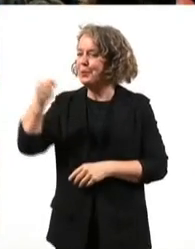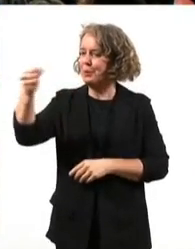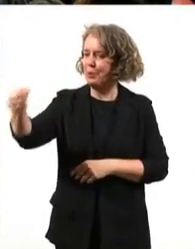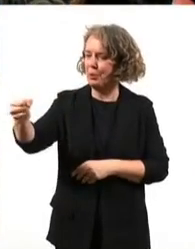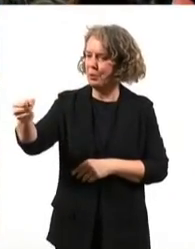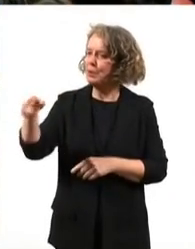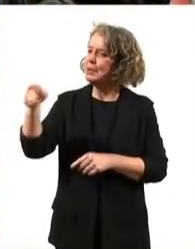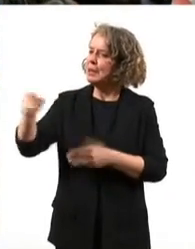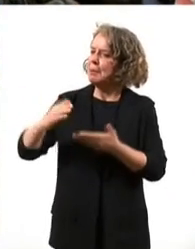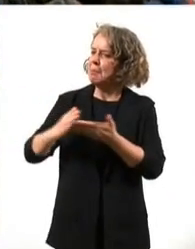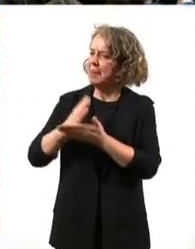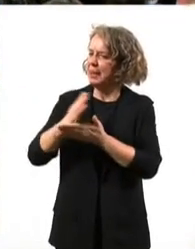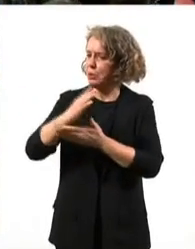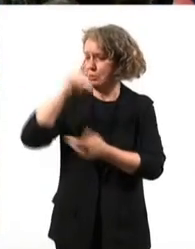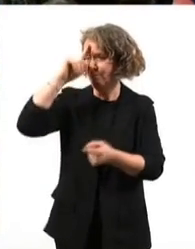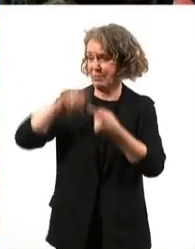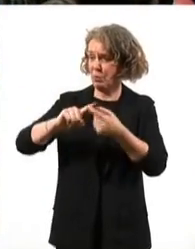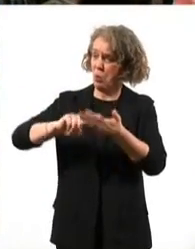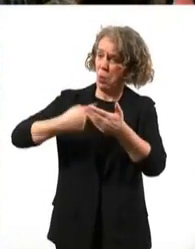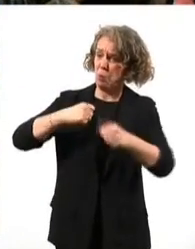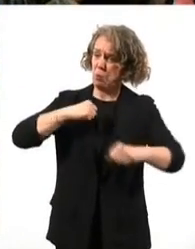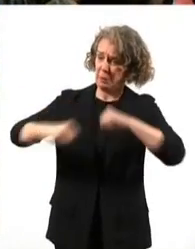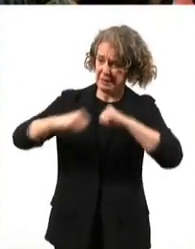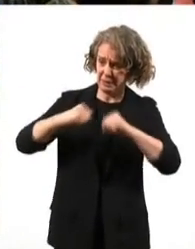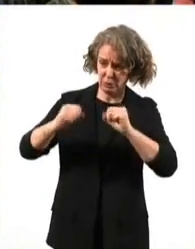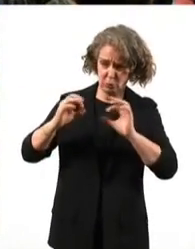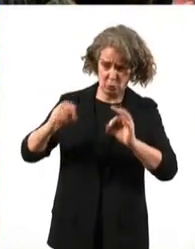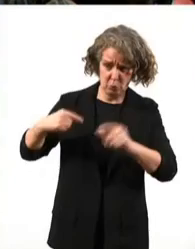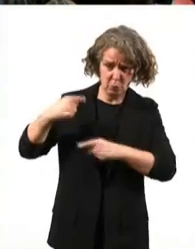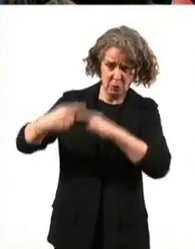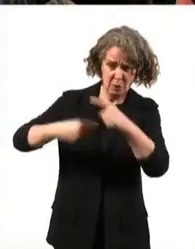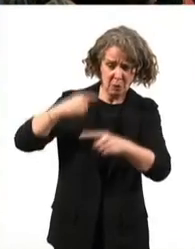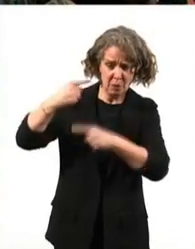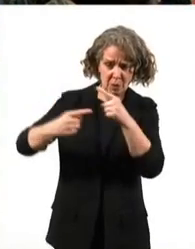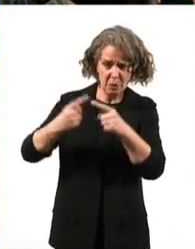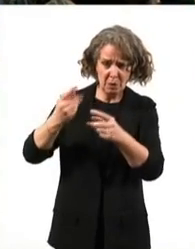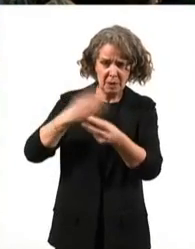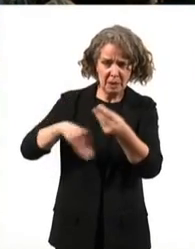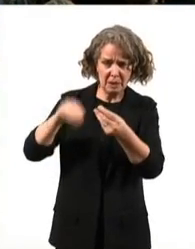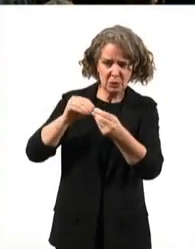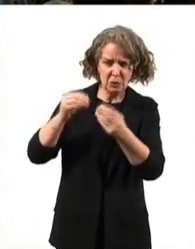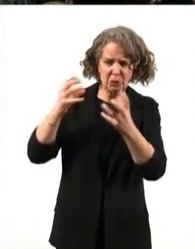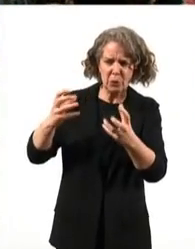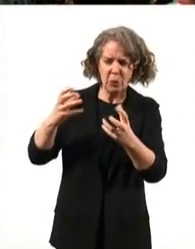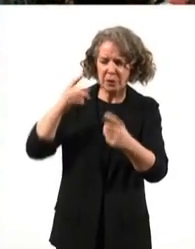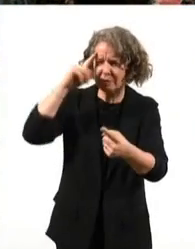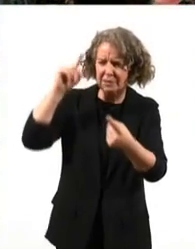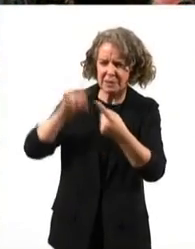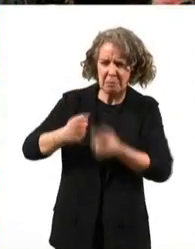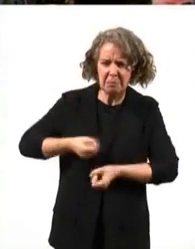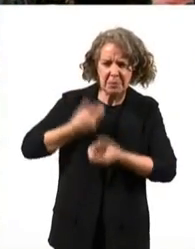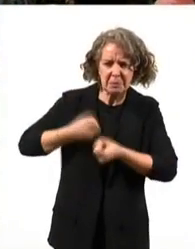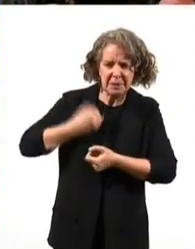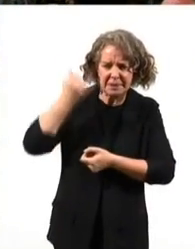Toi, tu es dans un parcours de remobilisation en ce moment et je crois que tu avais aussi quelques idées sur ces sujets-là.